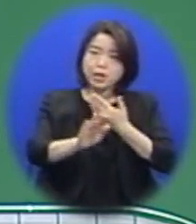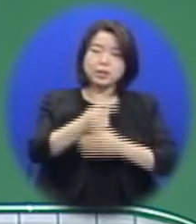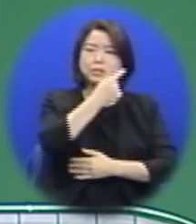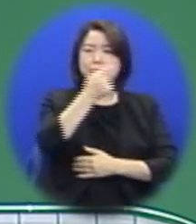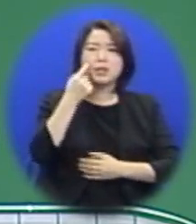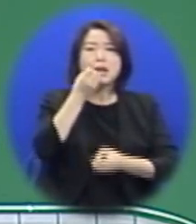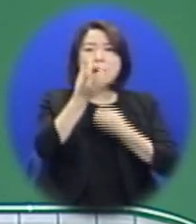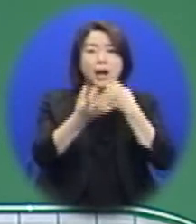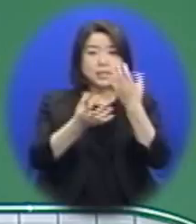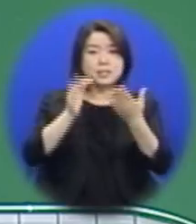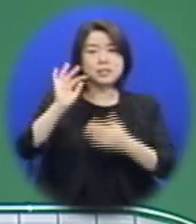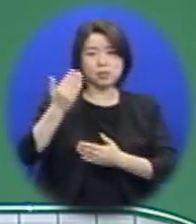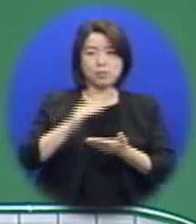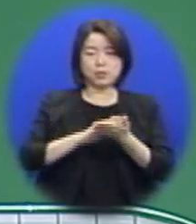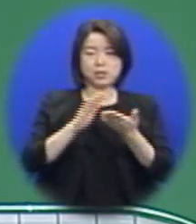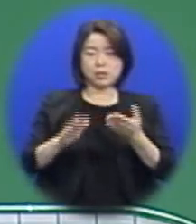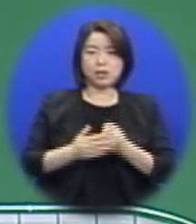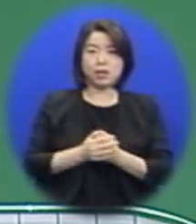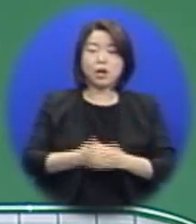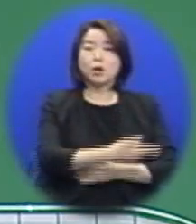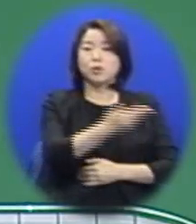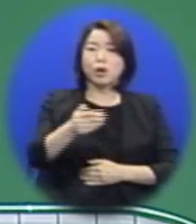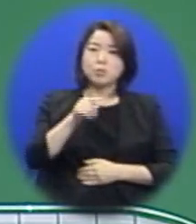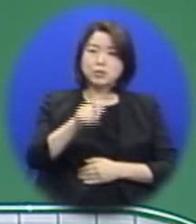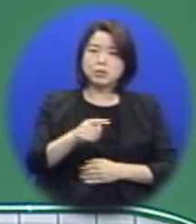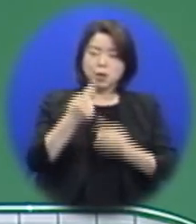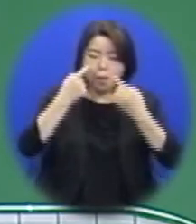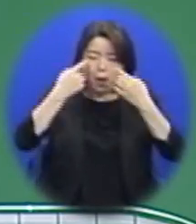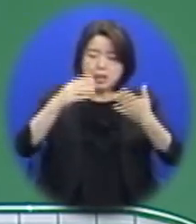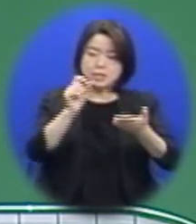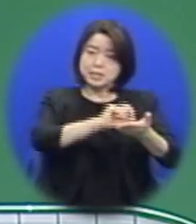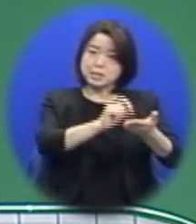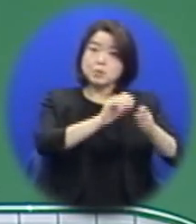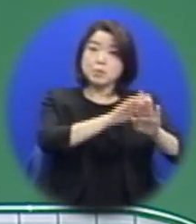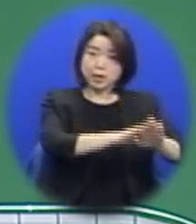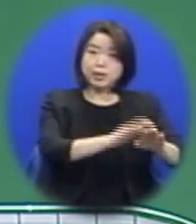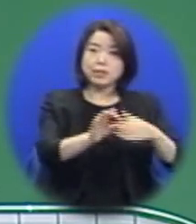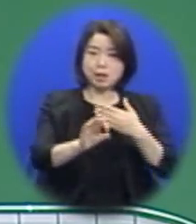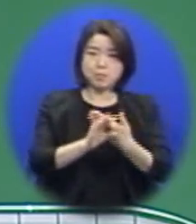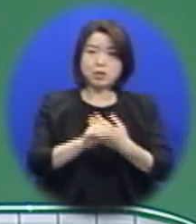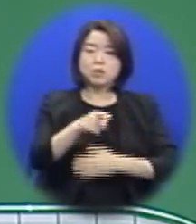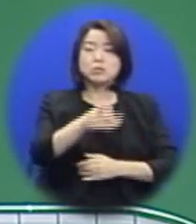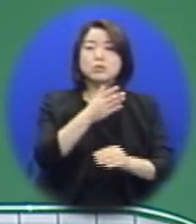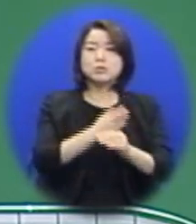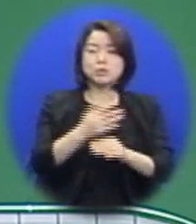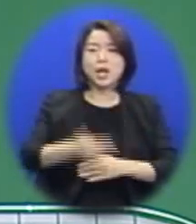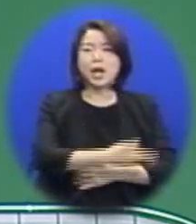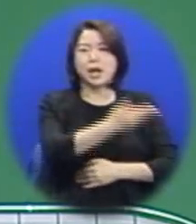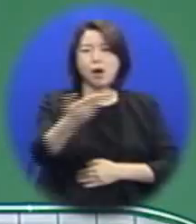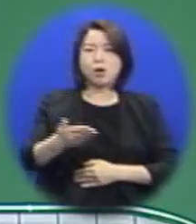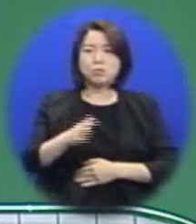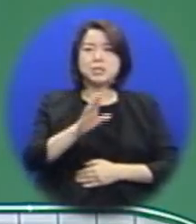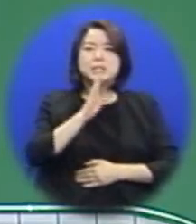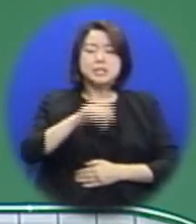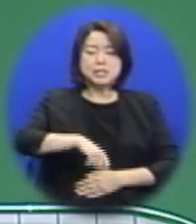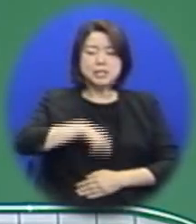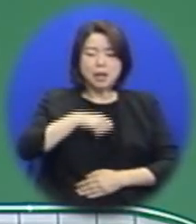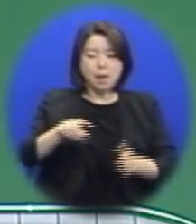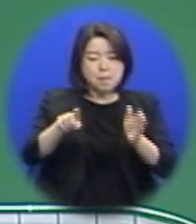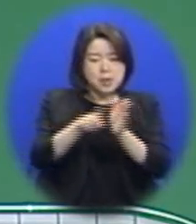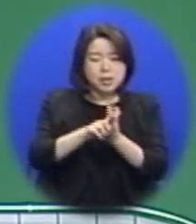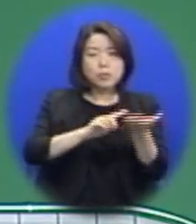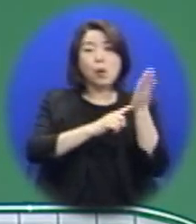돼요. 여러분이 그것을 정확하게 기록하였다면 그 가운데서 여러분이 신실하게 믿음으로